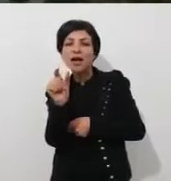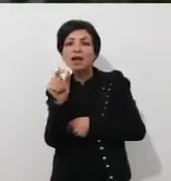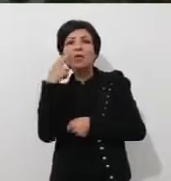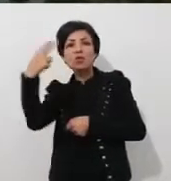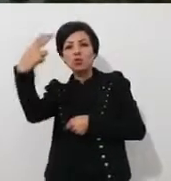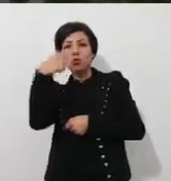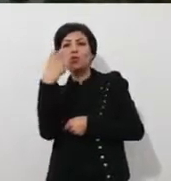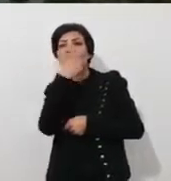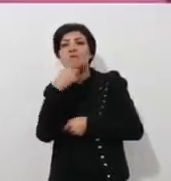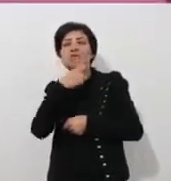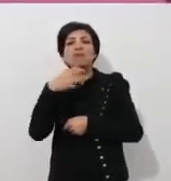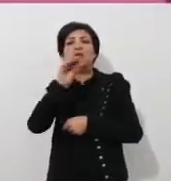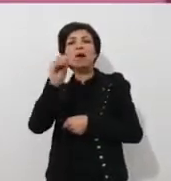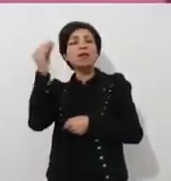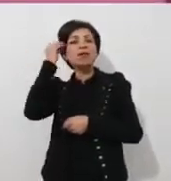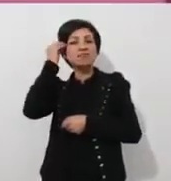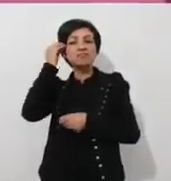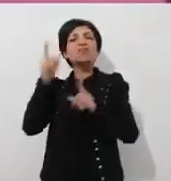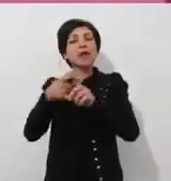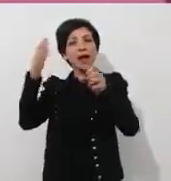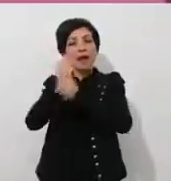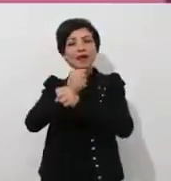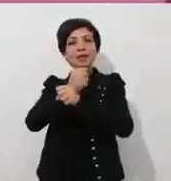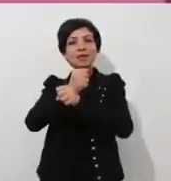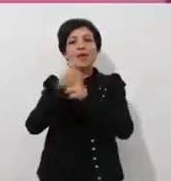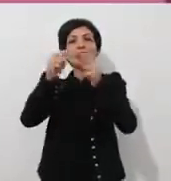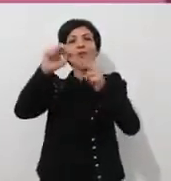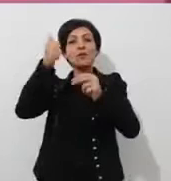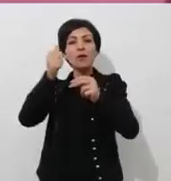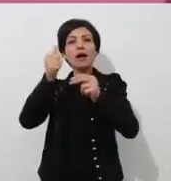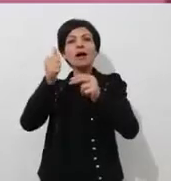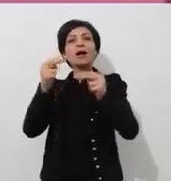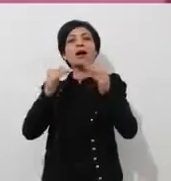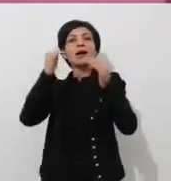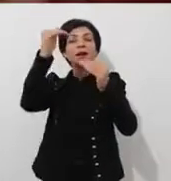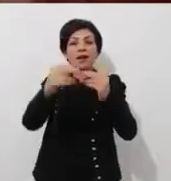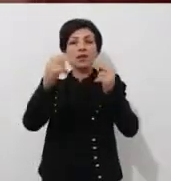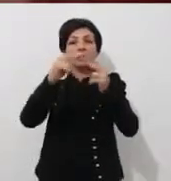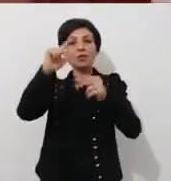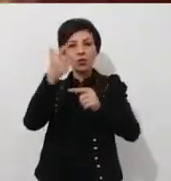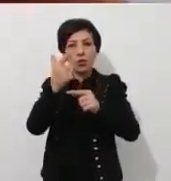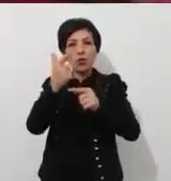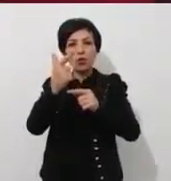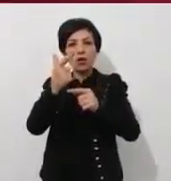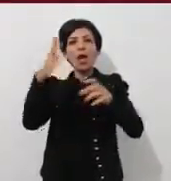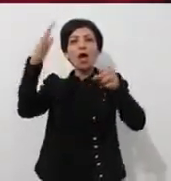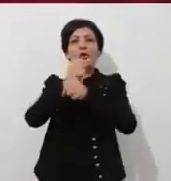15 معدل. عيط لي هو قال لي بابا اش بيك؟ قلت له ما عنديش مفاتيح. خلي أنا نحل لك.